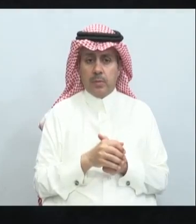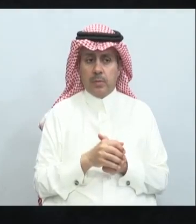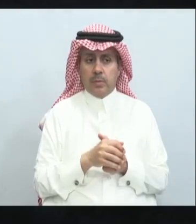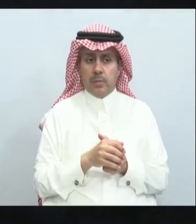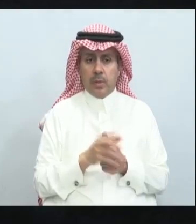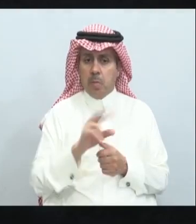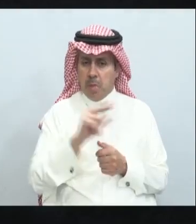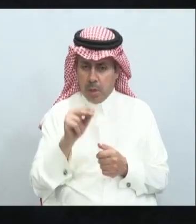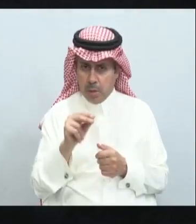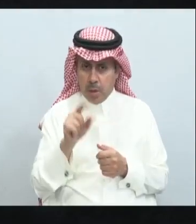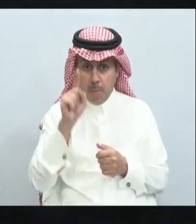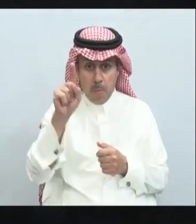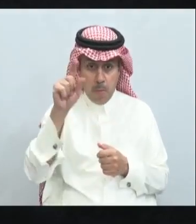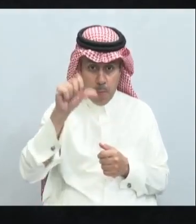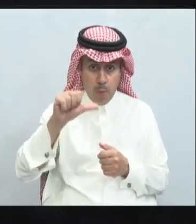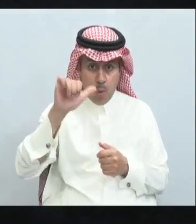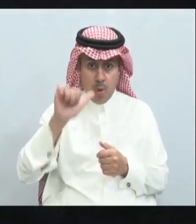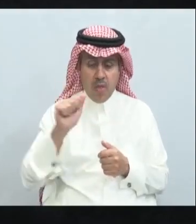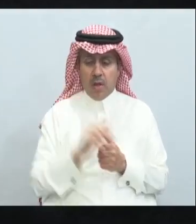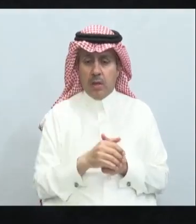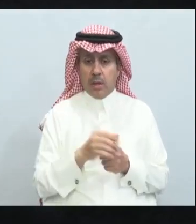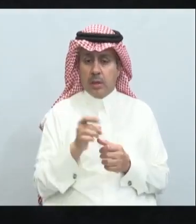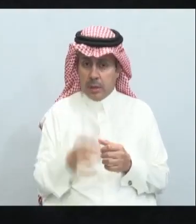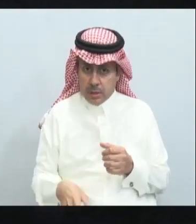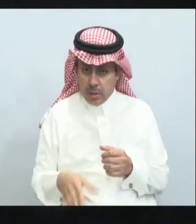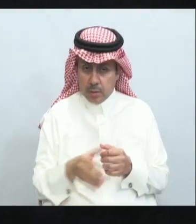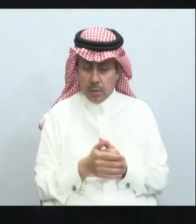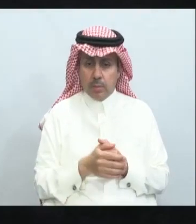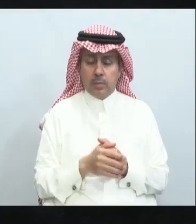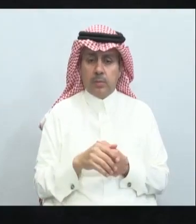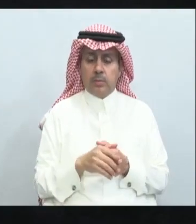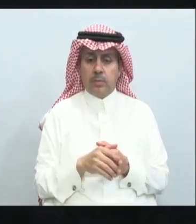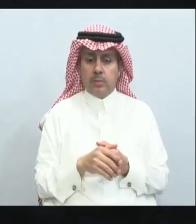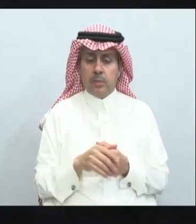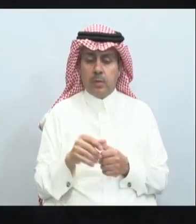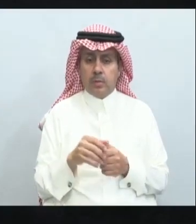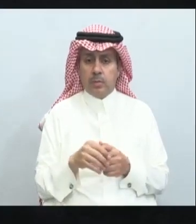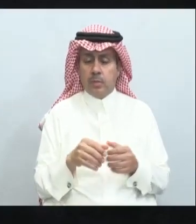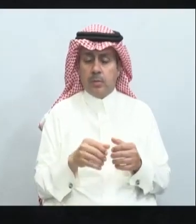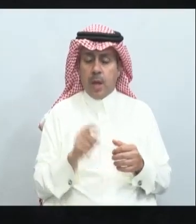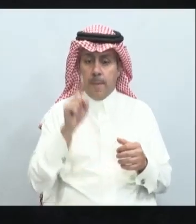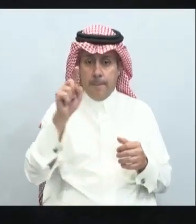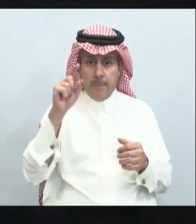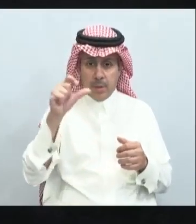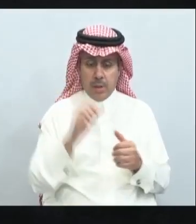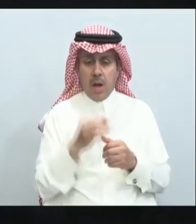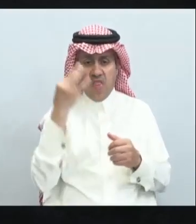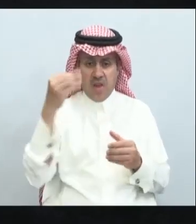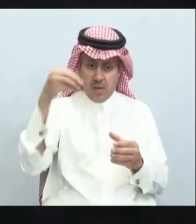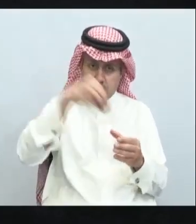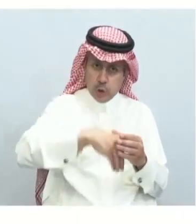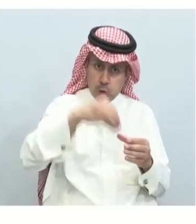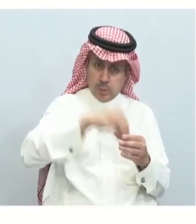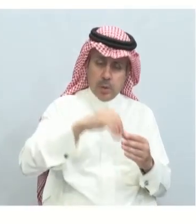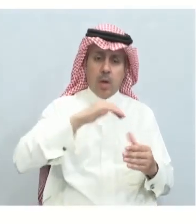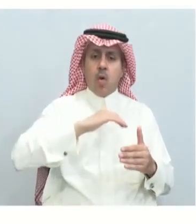احيانا البويضه او قد يسقط شيء من الحمل او ذلك ك ويكون هناك يعني بديل اذا ثلاث